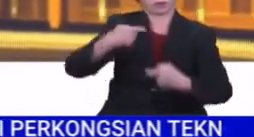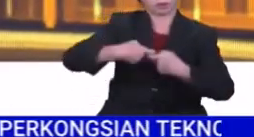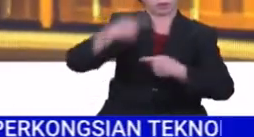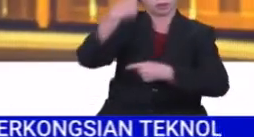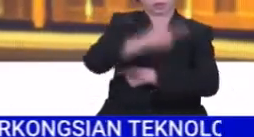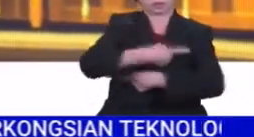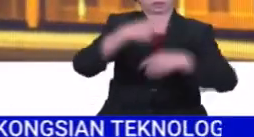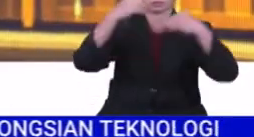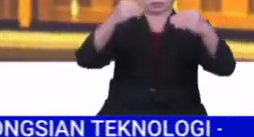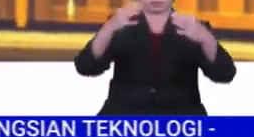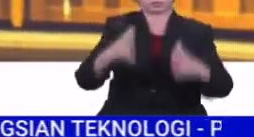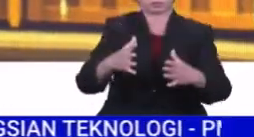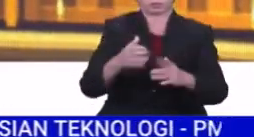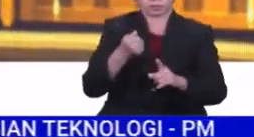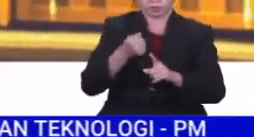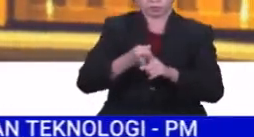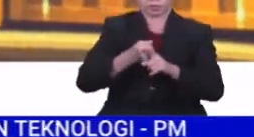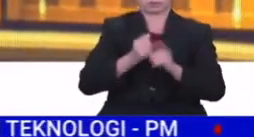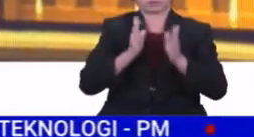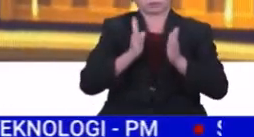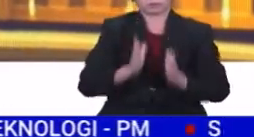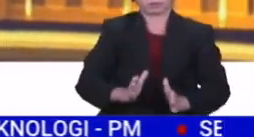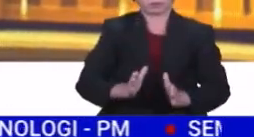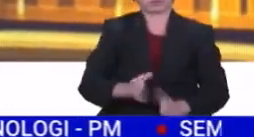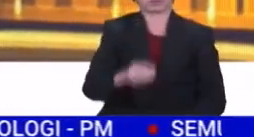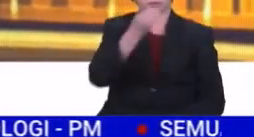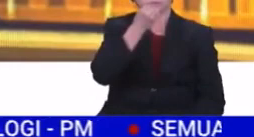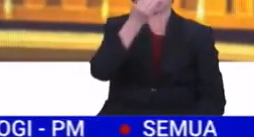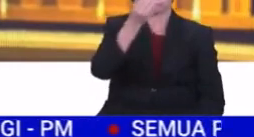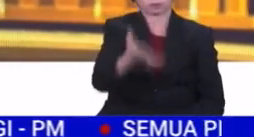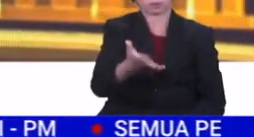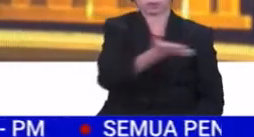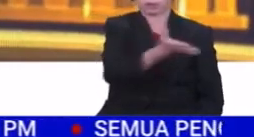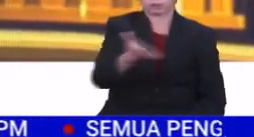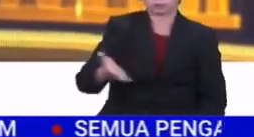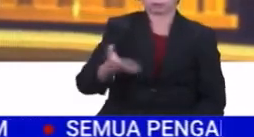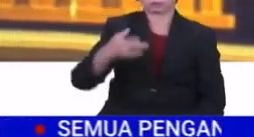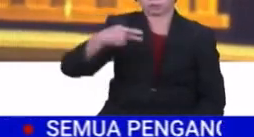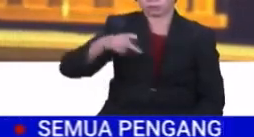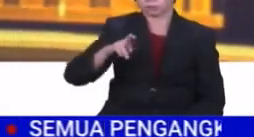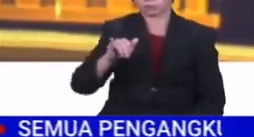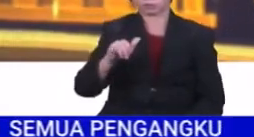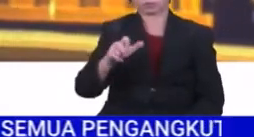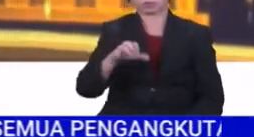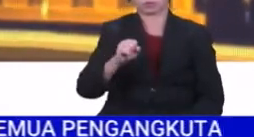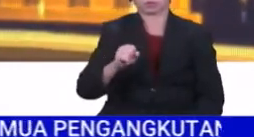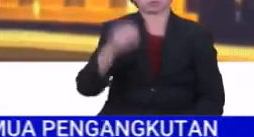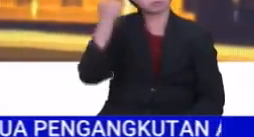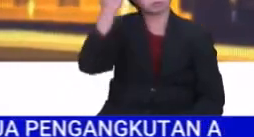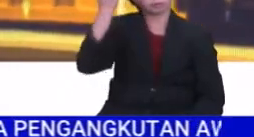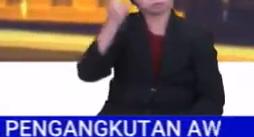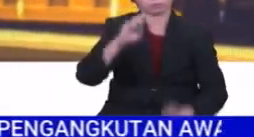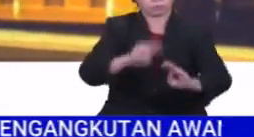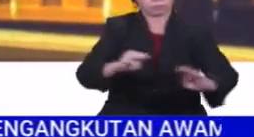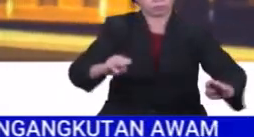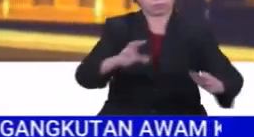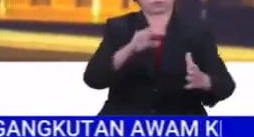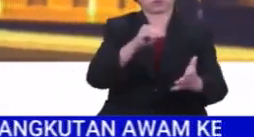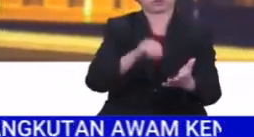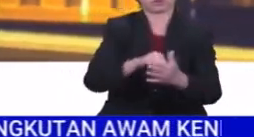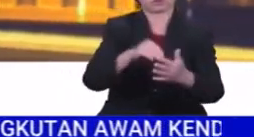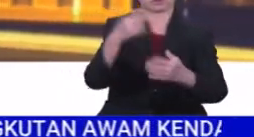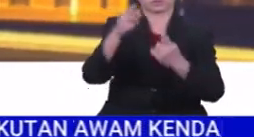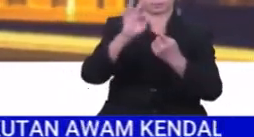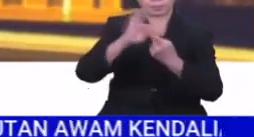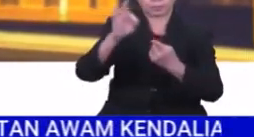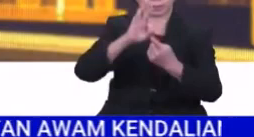pengaruh pendidikan Negeri Abdul Rashid Abdul Somad memberitahu semua puisi itu dihasilkan murid dan pelajar sekolah di seluruh negeri